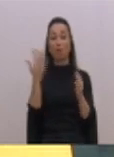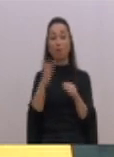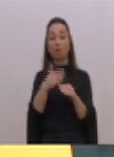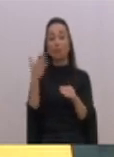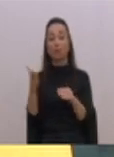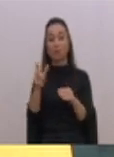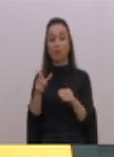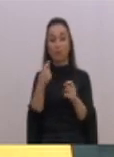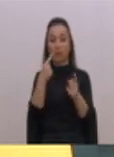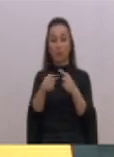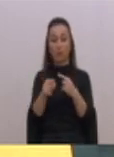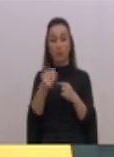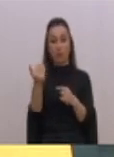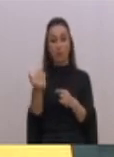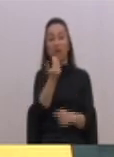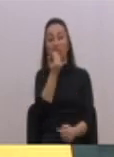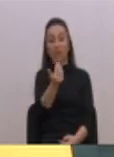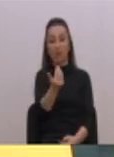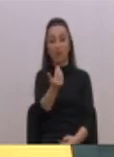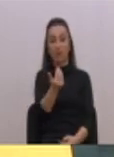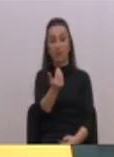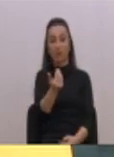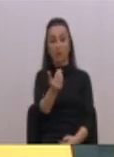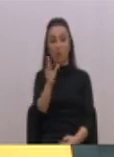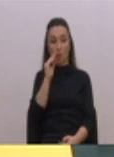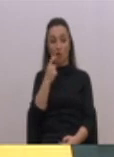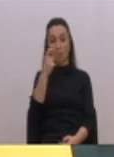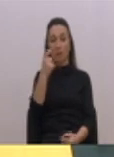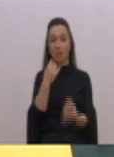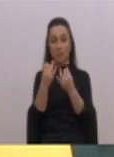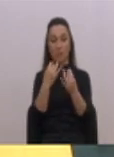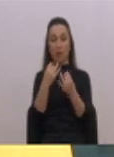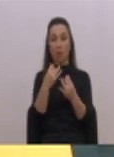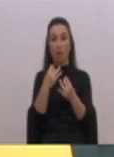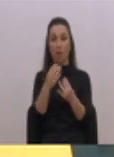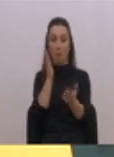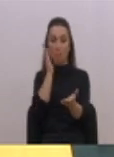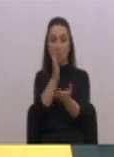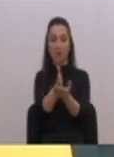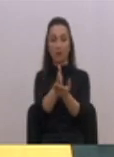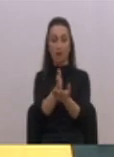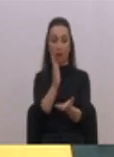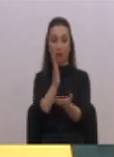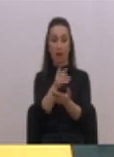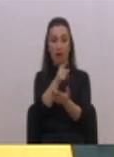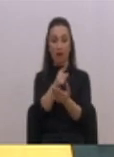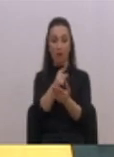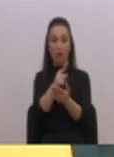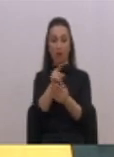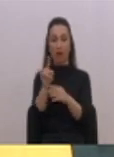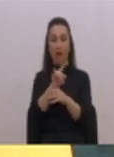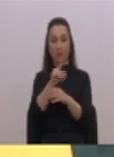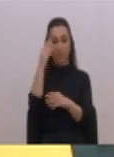ნაწილი, რადიკალური ოპოზიცია, მათ შორის თქვენ, აქ რო ხმამაღლა საუბრობდით, პირდაპირ ხართ